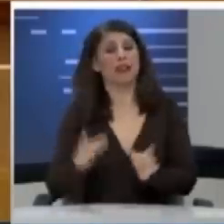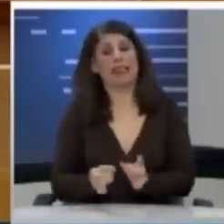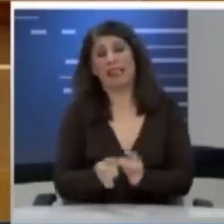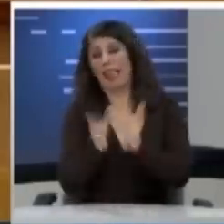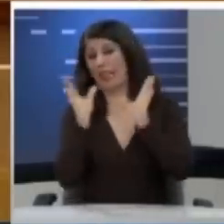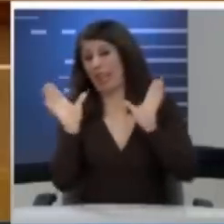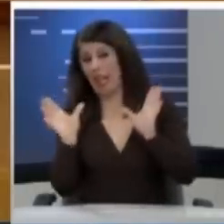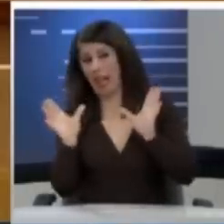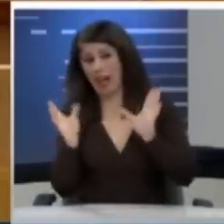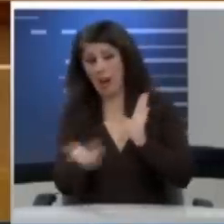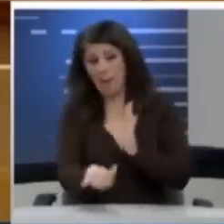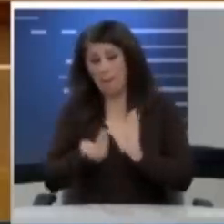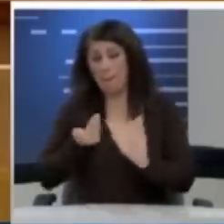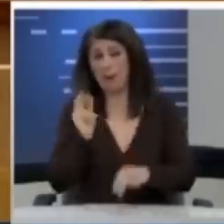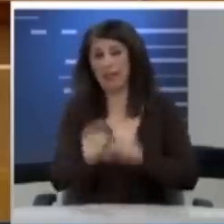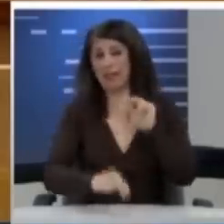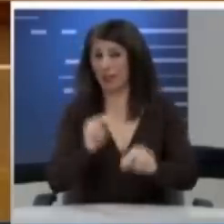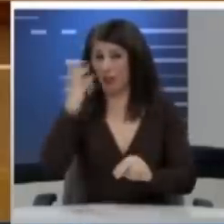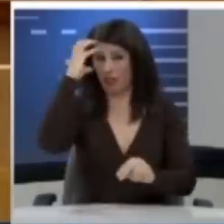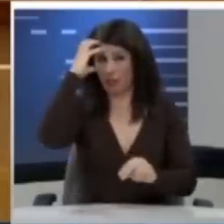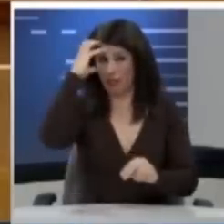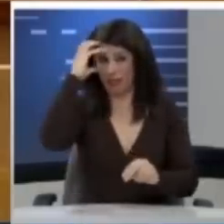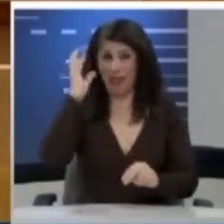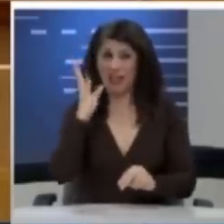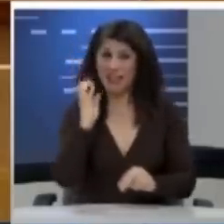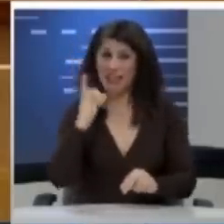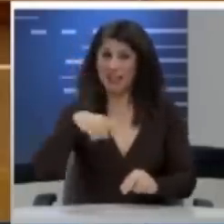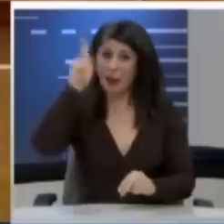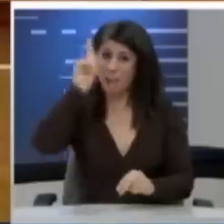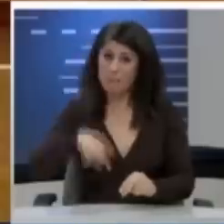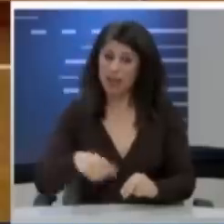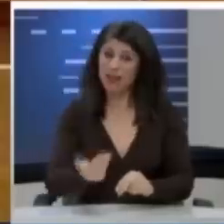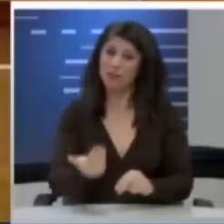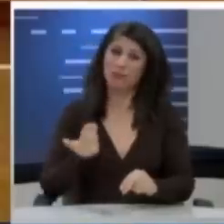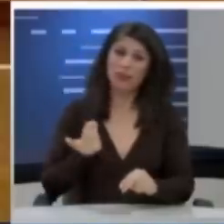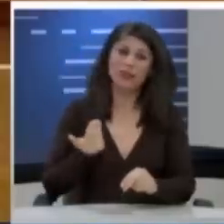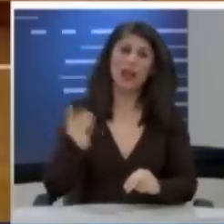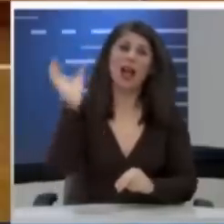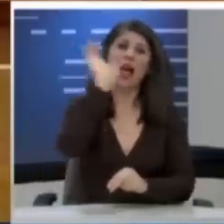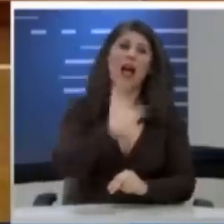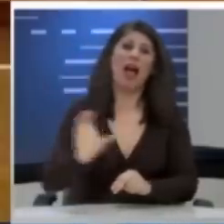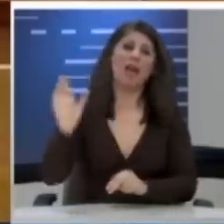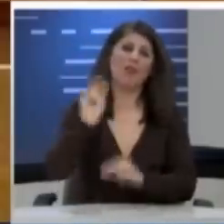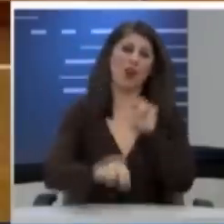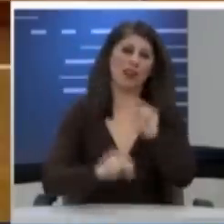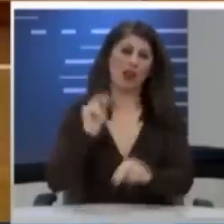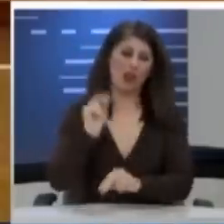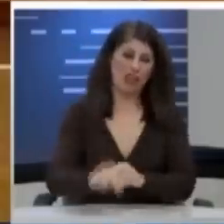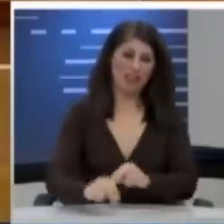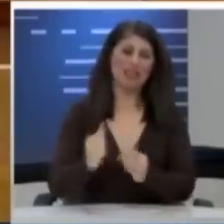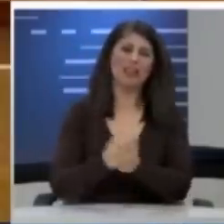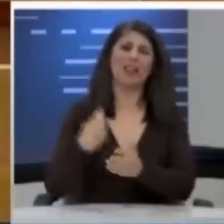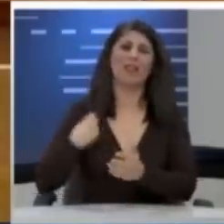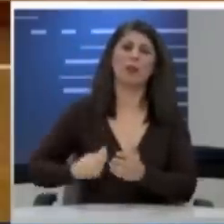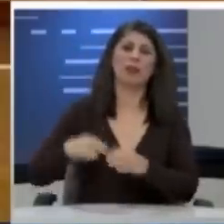πάλι την προεκλογική περίοδο, 40 ακριβώς μέρες πριν τις ευρωεκλογές και τις δημοτικές